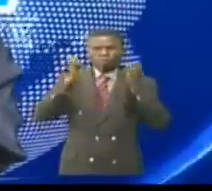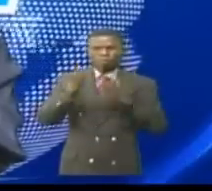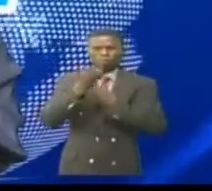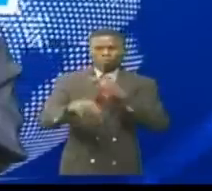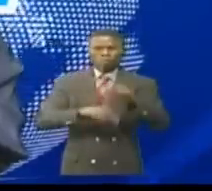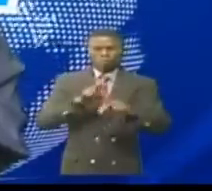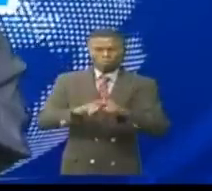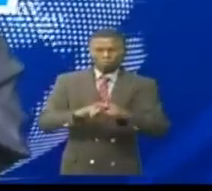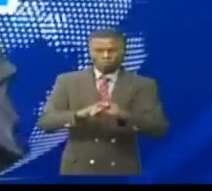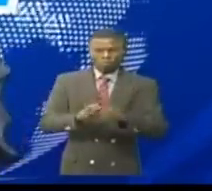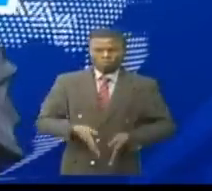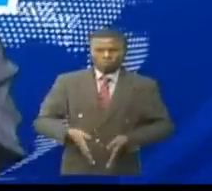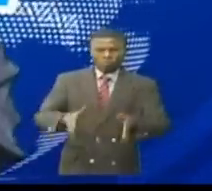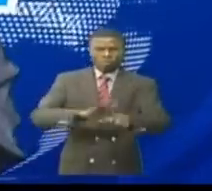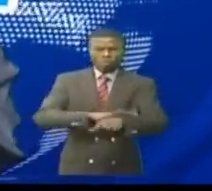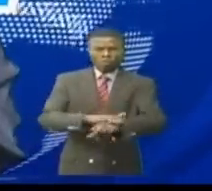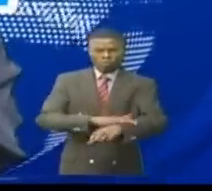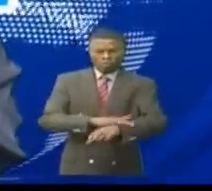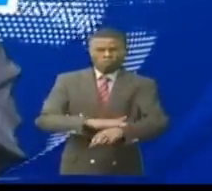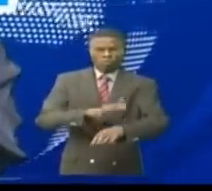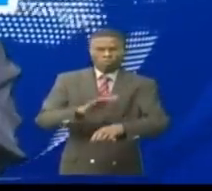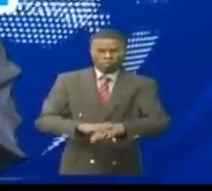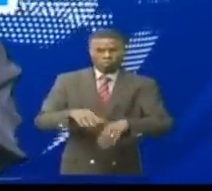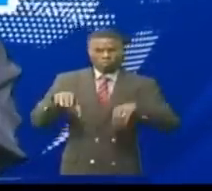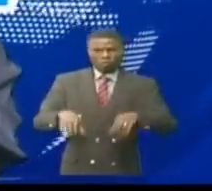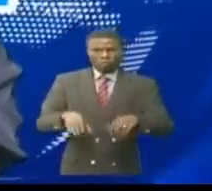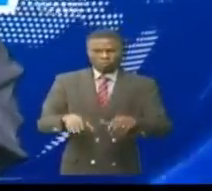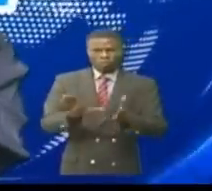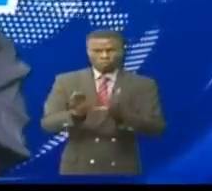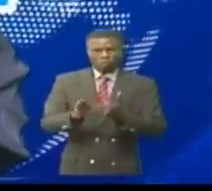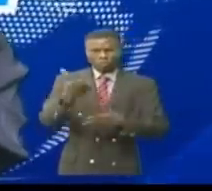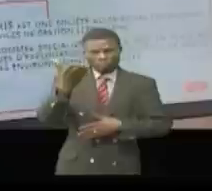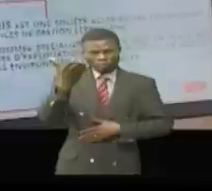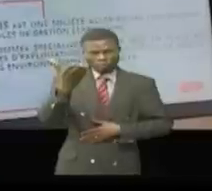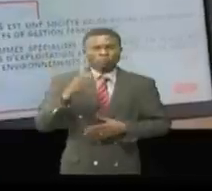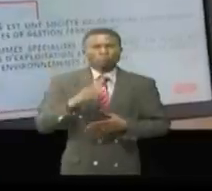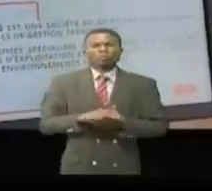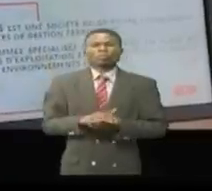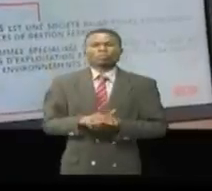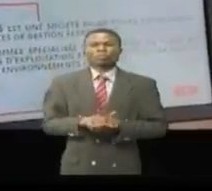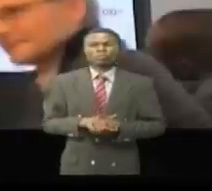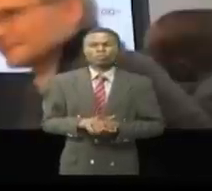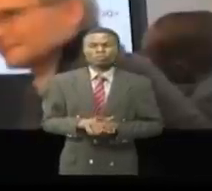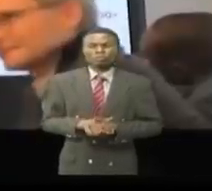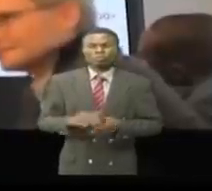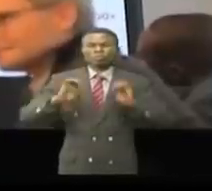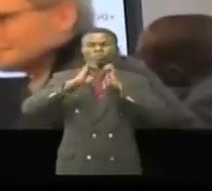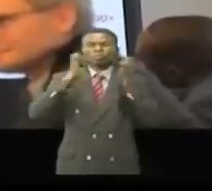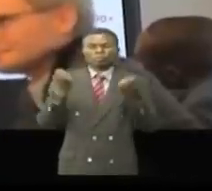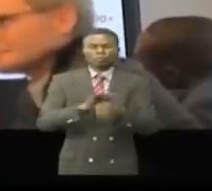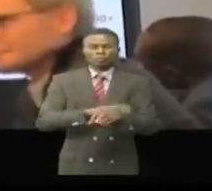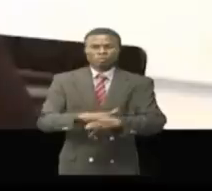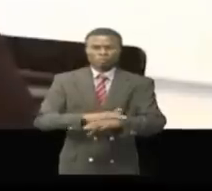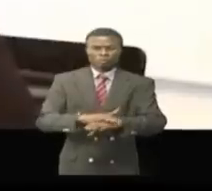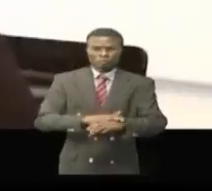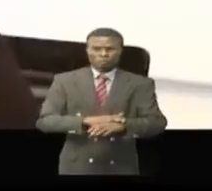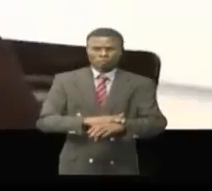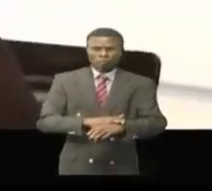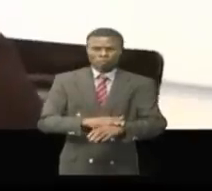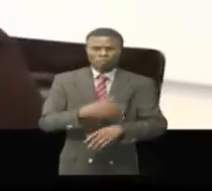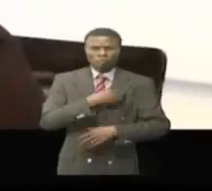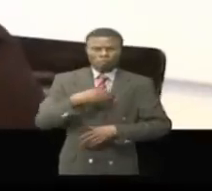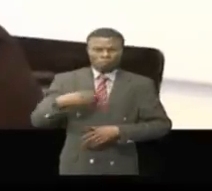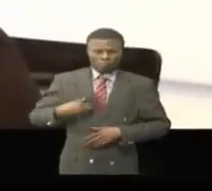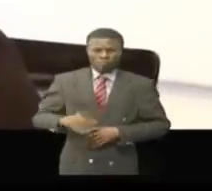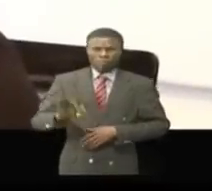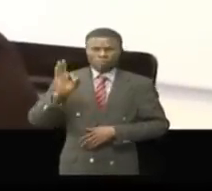nationale des chemins de fer du Congo. Voici en images les détails. C'est le nom de l'entreprise ferroviaire internationale avec laquelle Madame le